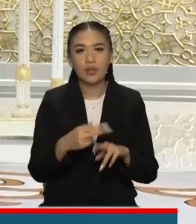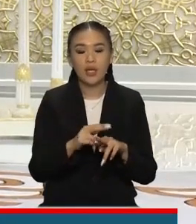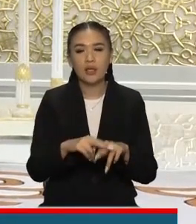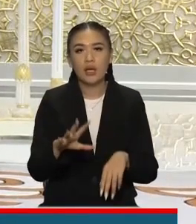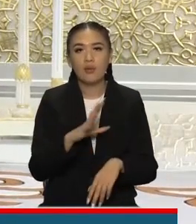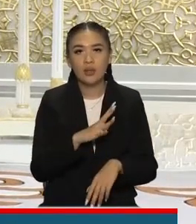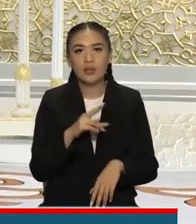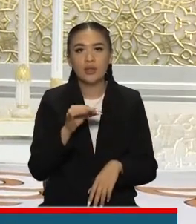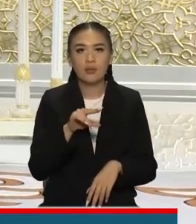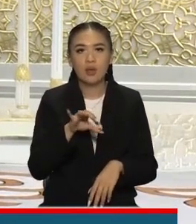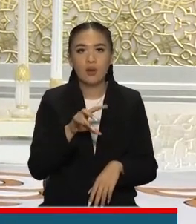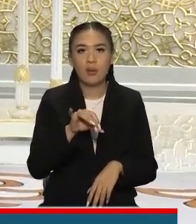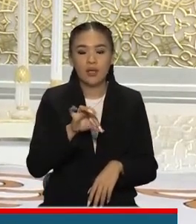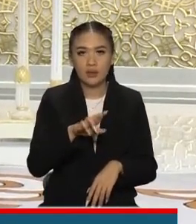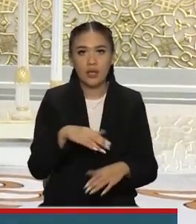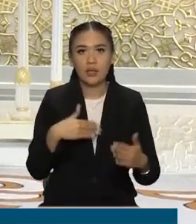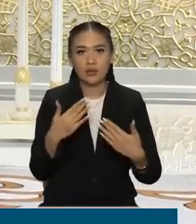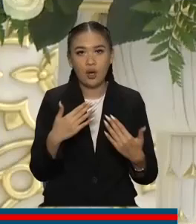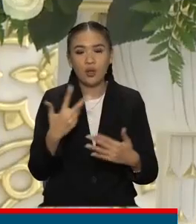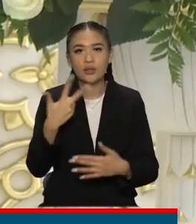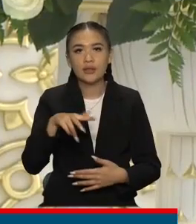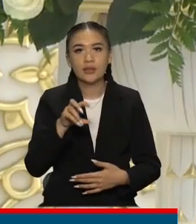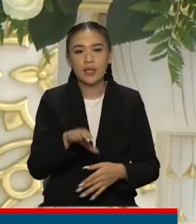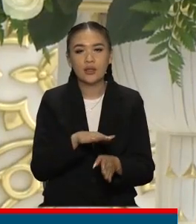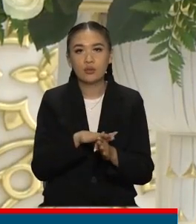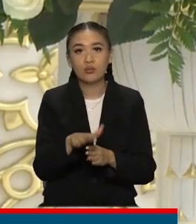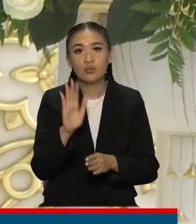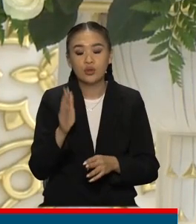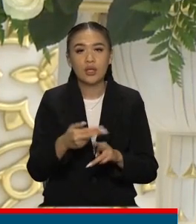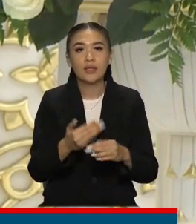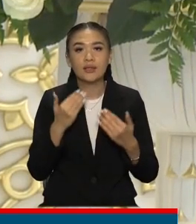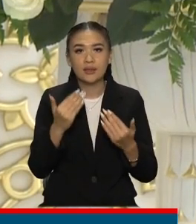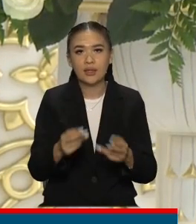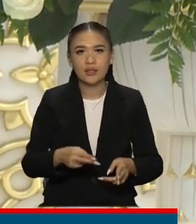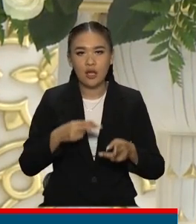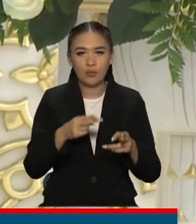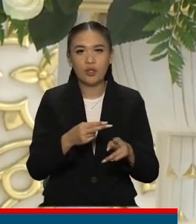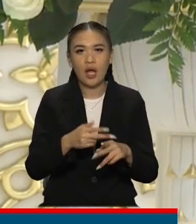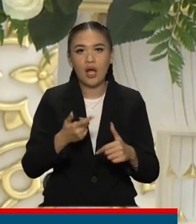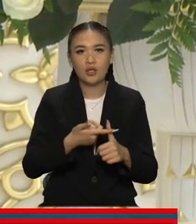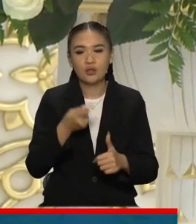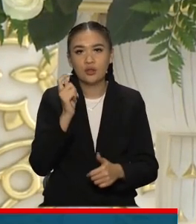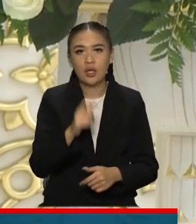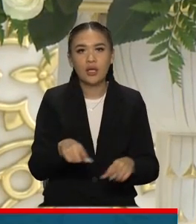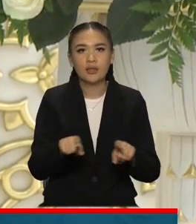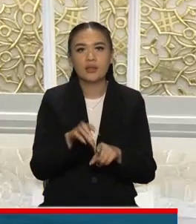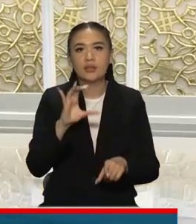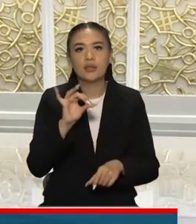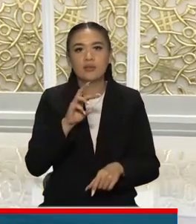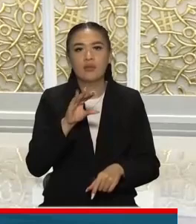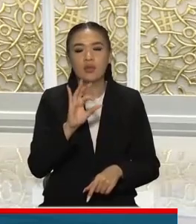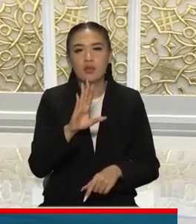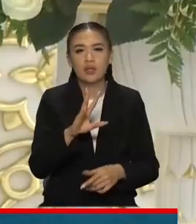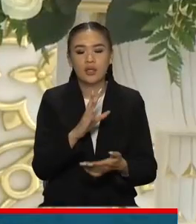арасындағы дипломатиялық қарым-қатынастың орнағанына 30 жыл толады. Сіздің сапарыңыздың осы айтулы датамен тұспа-тұс келуінің символдық мәні бар.